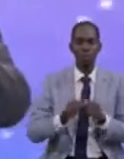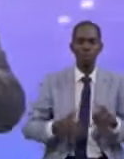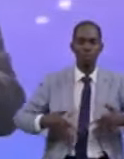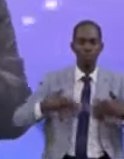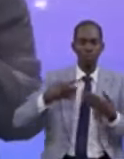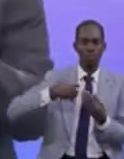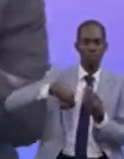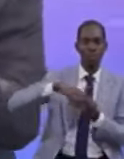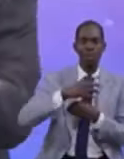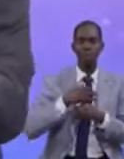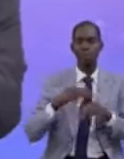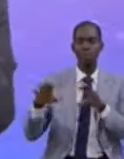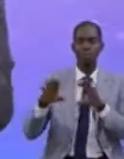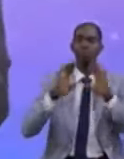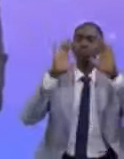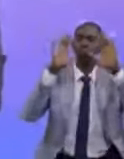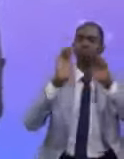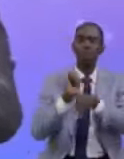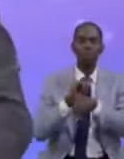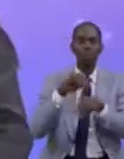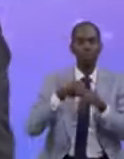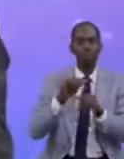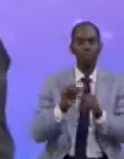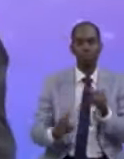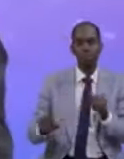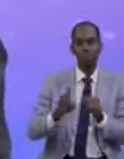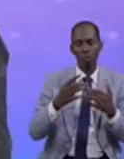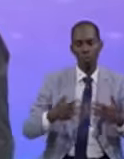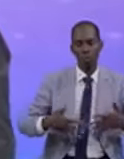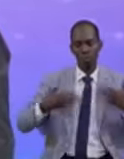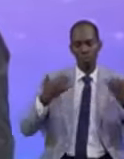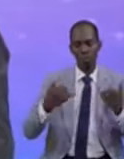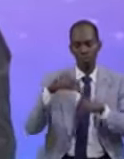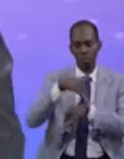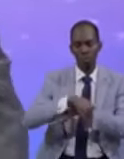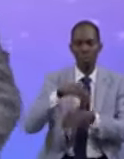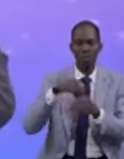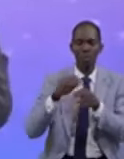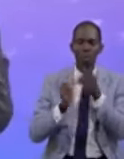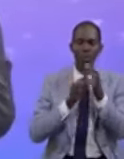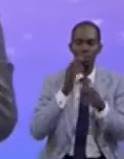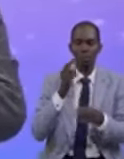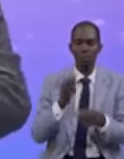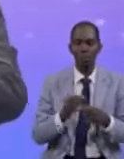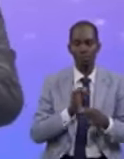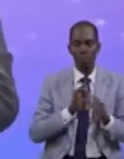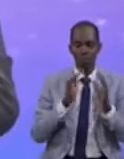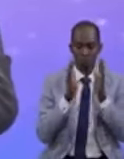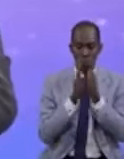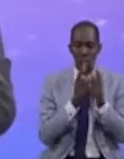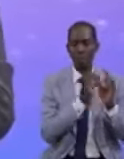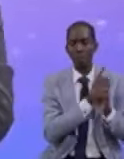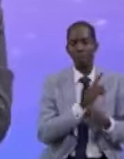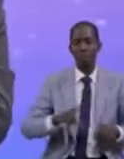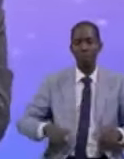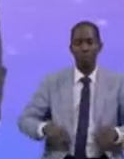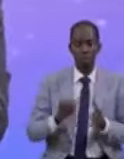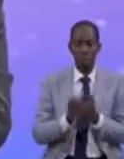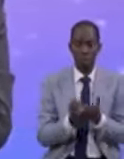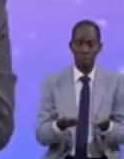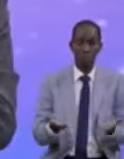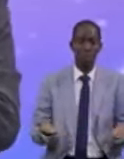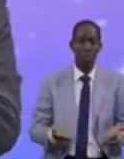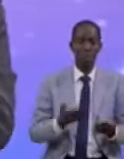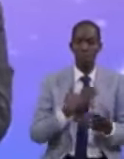miracles dans chaque vie ce soir au nom de Jésus je prie Seigneur ici et